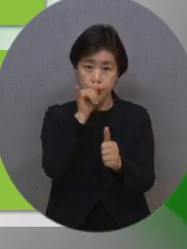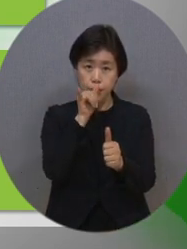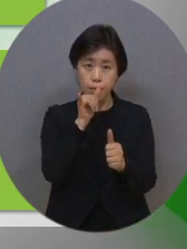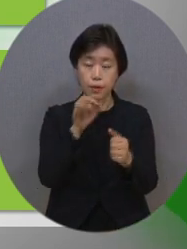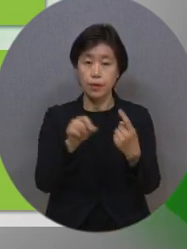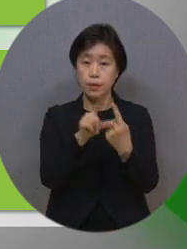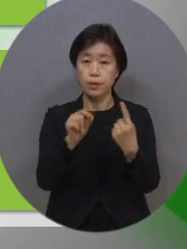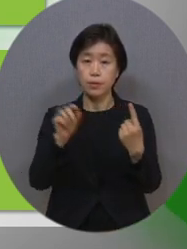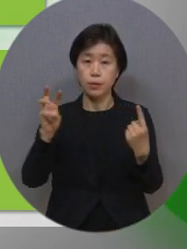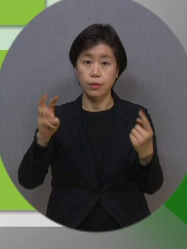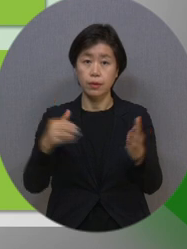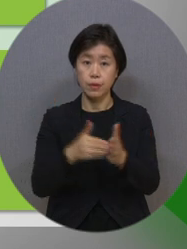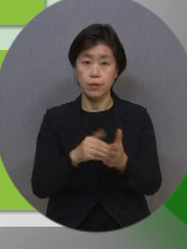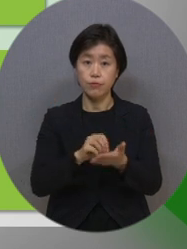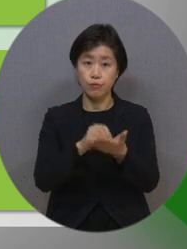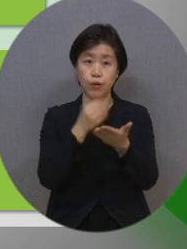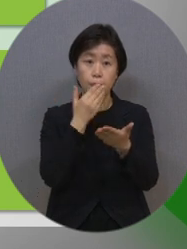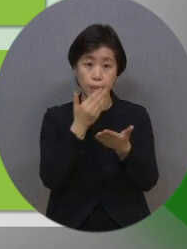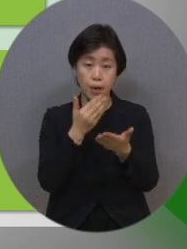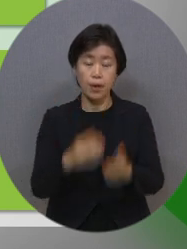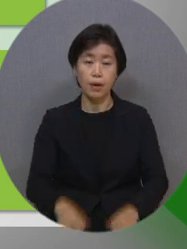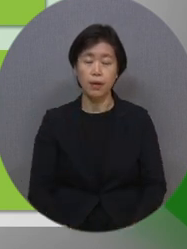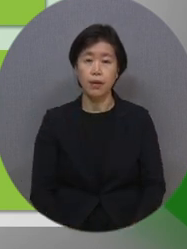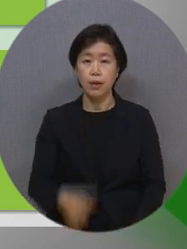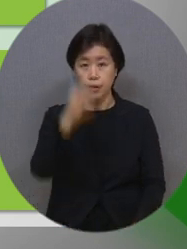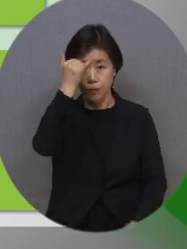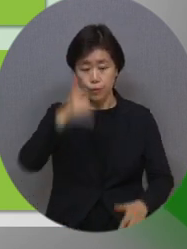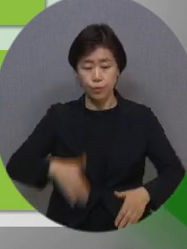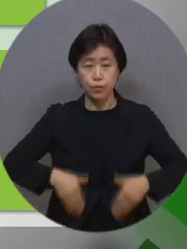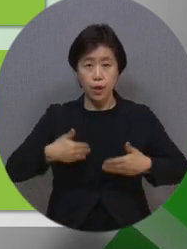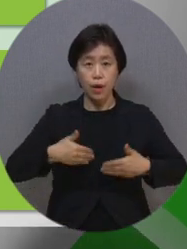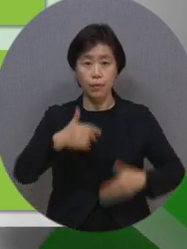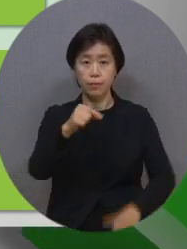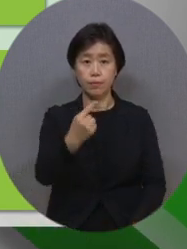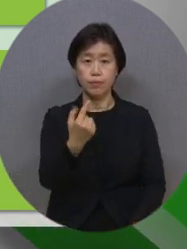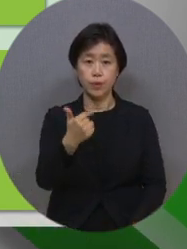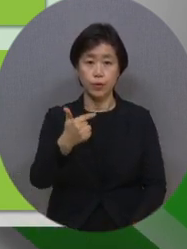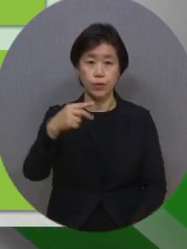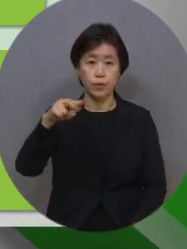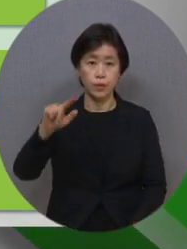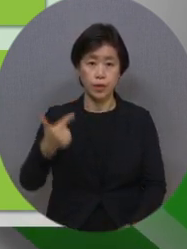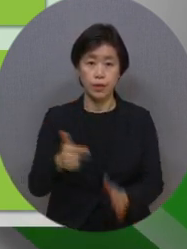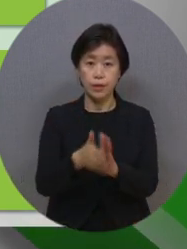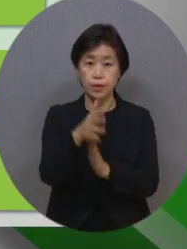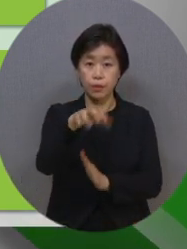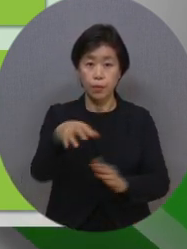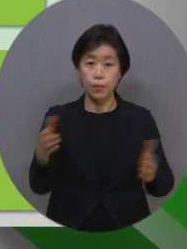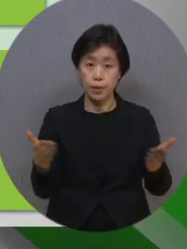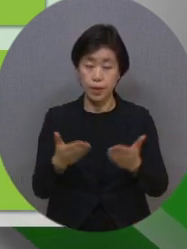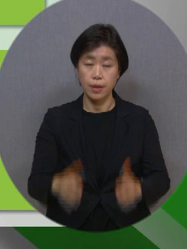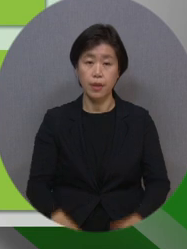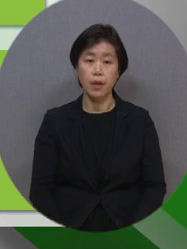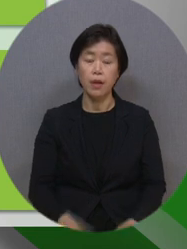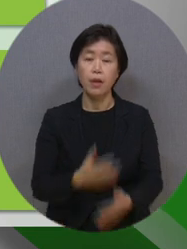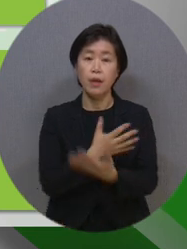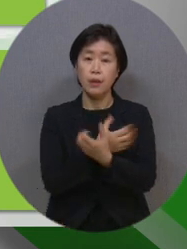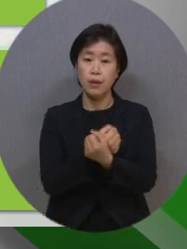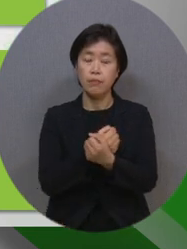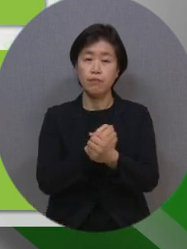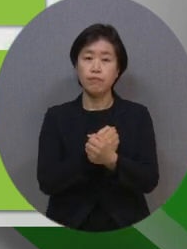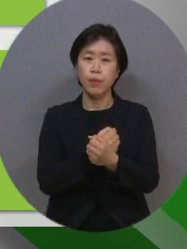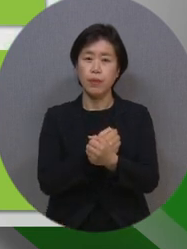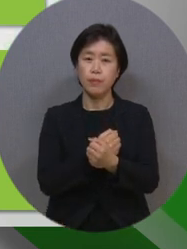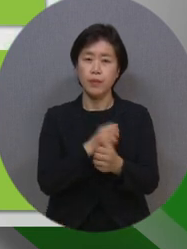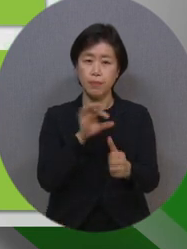30일까지며 근무지는 충청남도 논산시입니다. 경력과 학력은 무관하며 계약직을